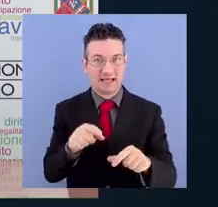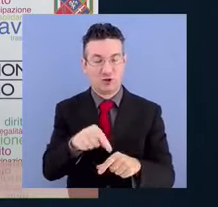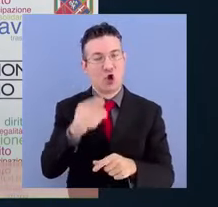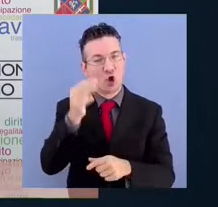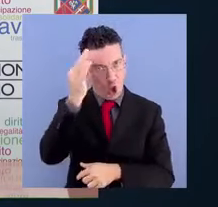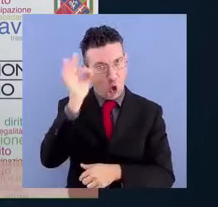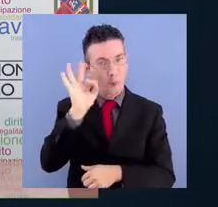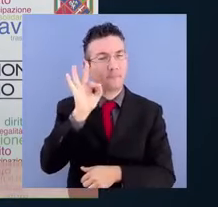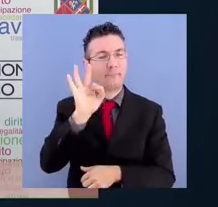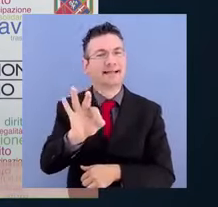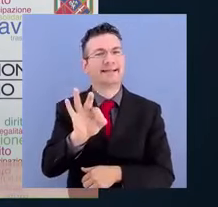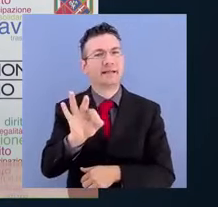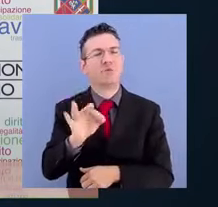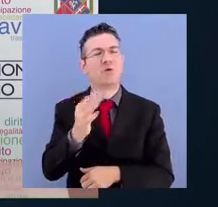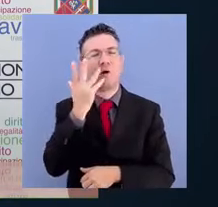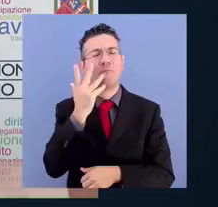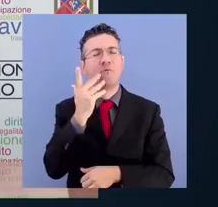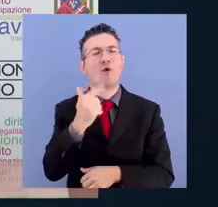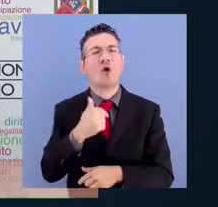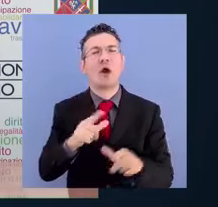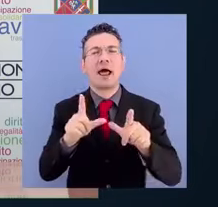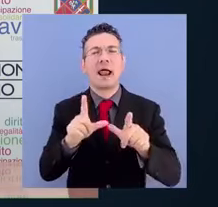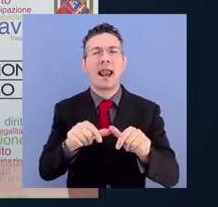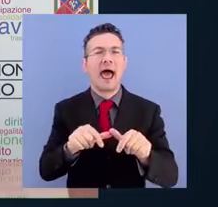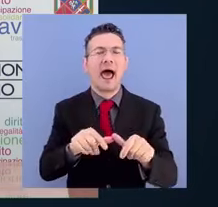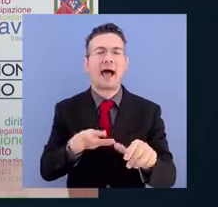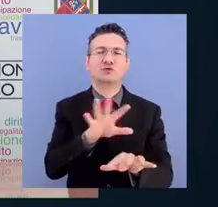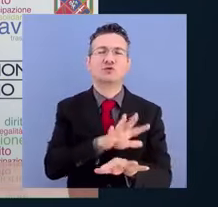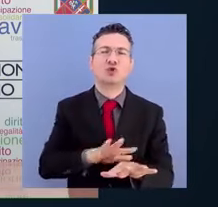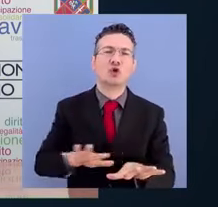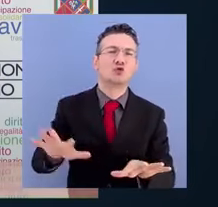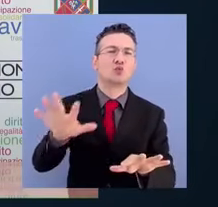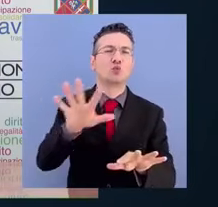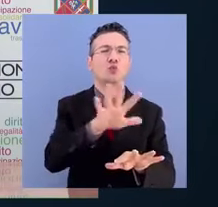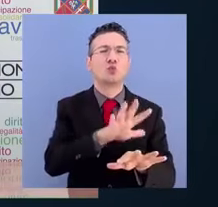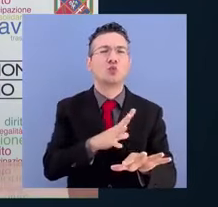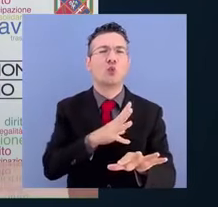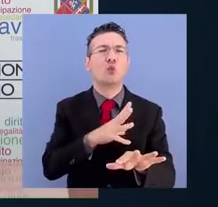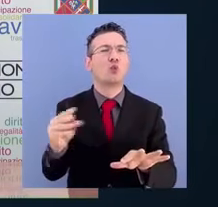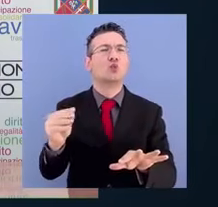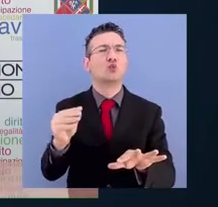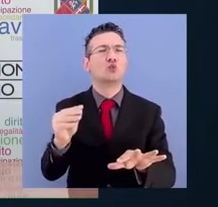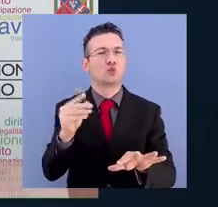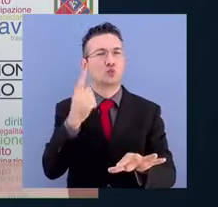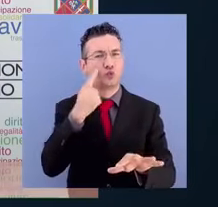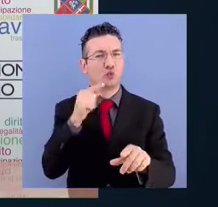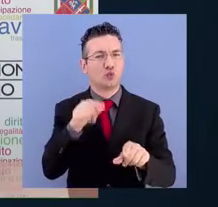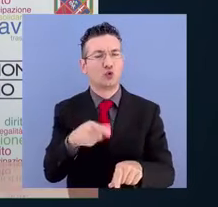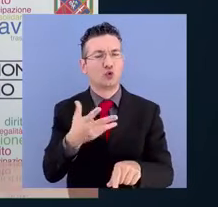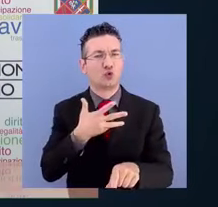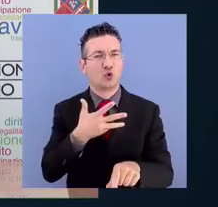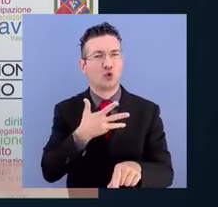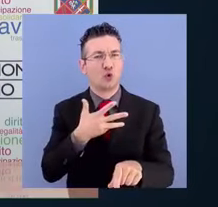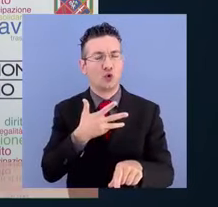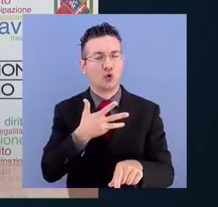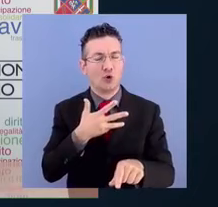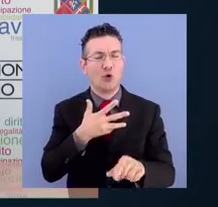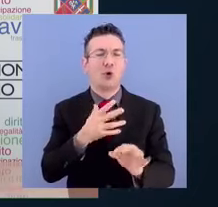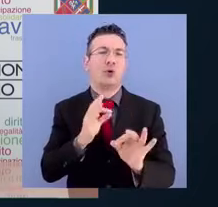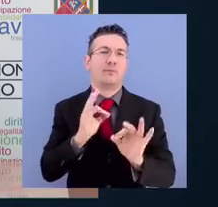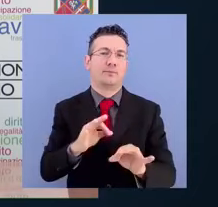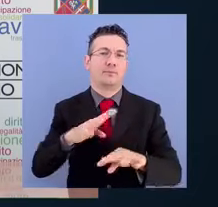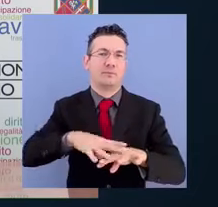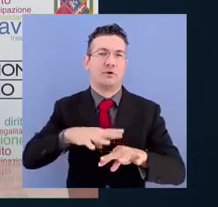avere una copertura totale su tutto il territorio regionale diciamo questo questo allargamento di rete è